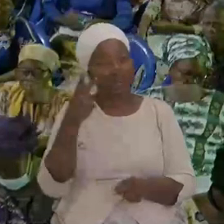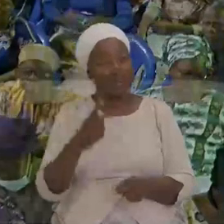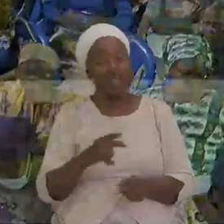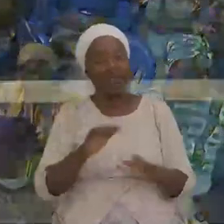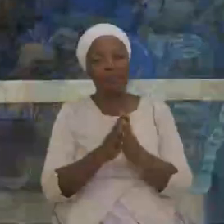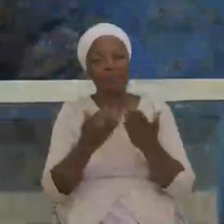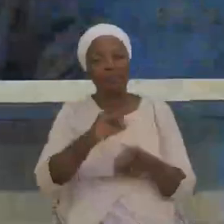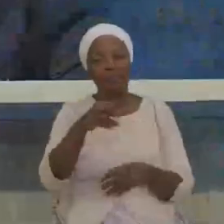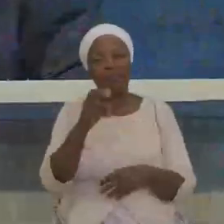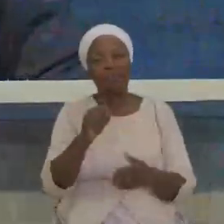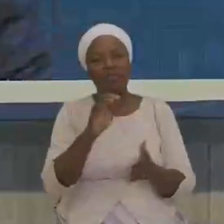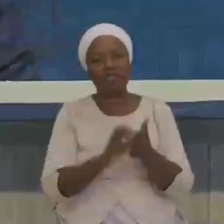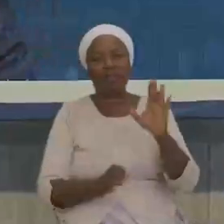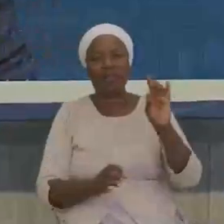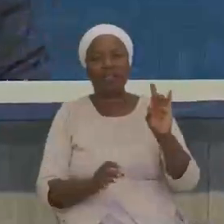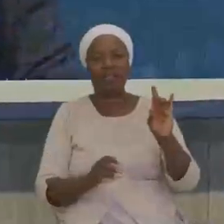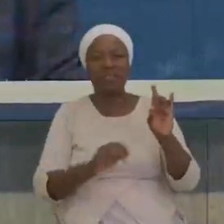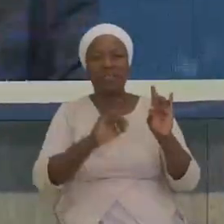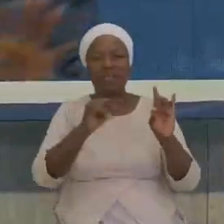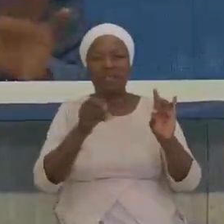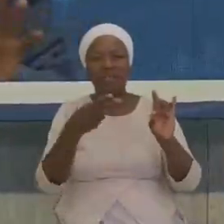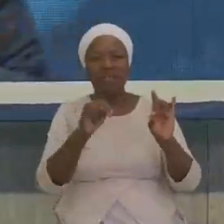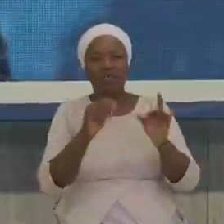Voyons Jean. Au chapitre 8,